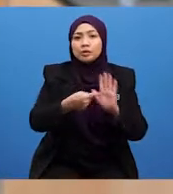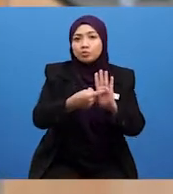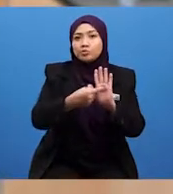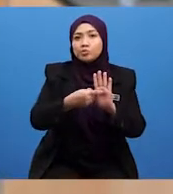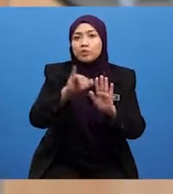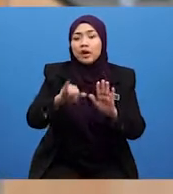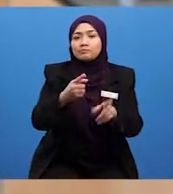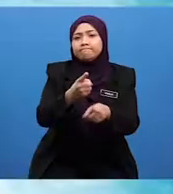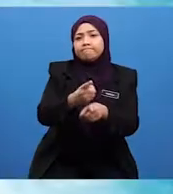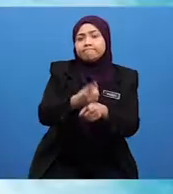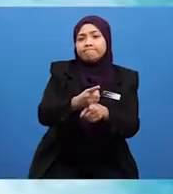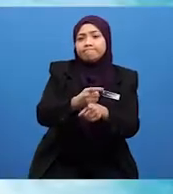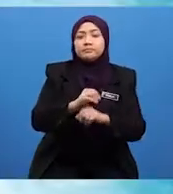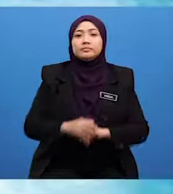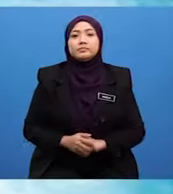saintifik.